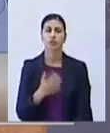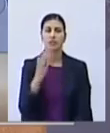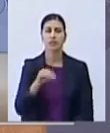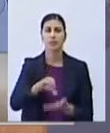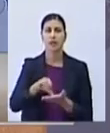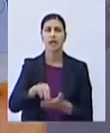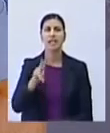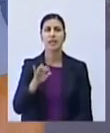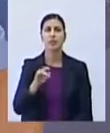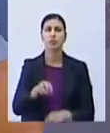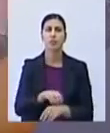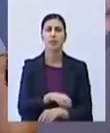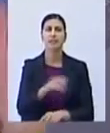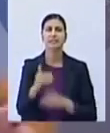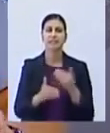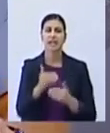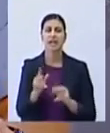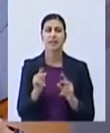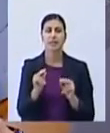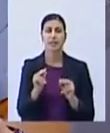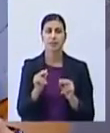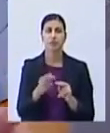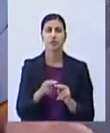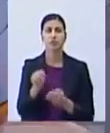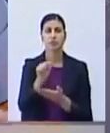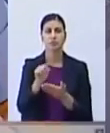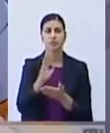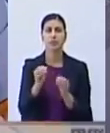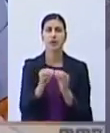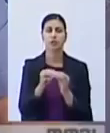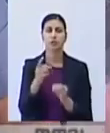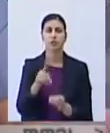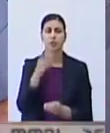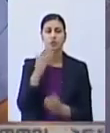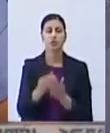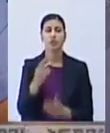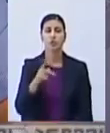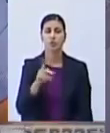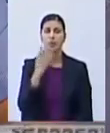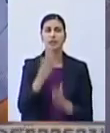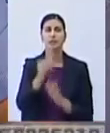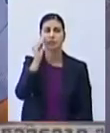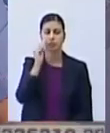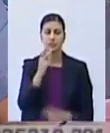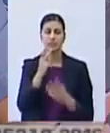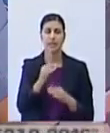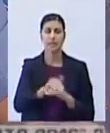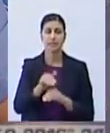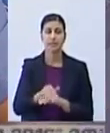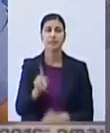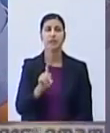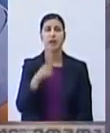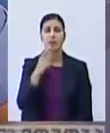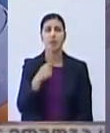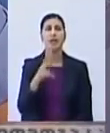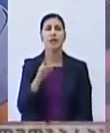ითამაშებს ლეიბორისტული პარტიის წარმატებაში. ეს მოვა 8 ოქტომბერს არჩევნებზე და შემოხაზავს 1000 ჩვენ ნომერს და ამით თავის პოზიციას დააფიქსირებს. ახლა რატო მხოლოდ